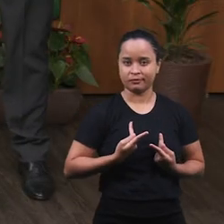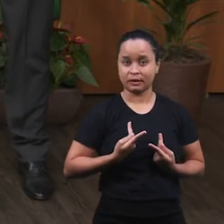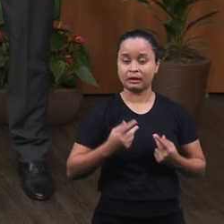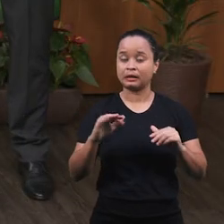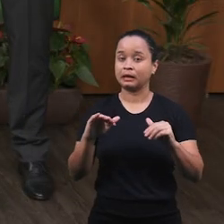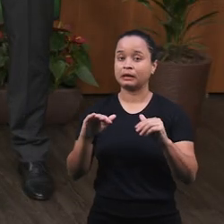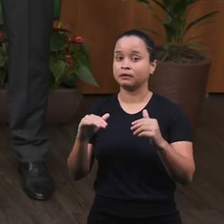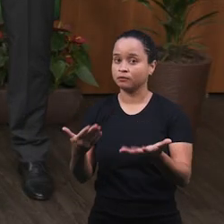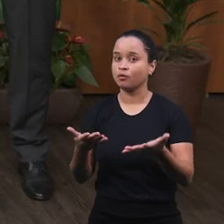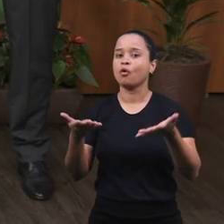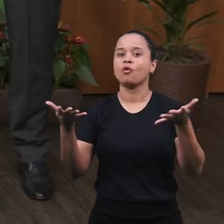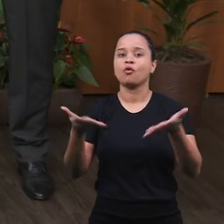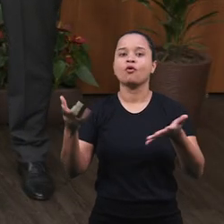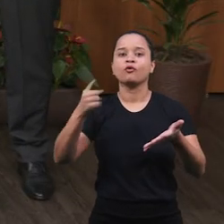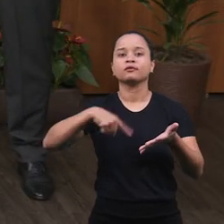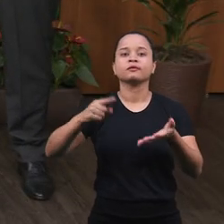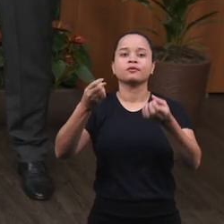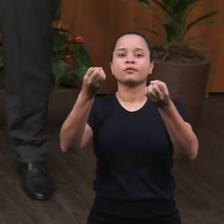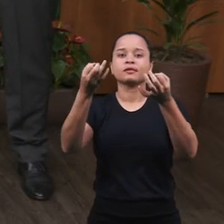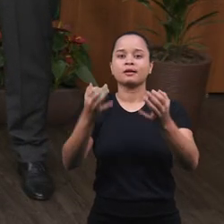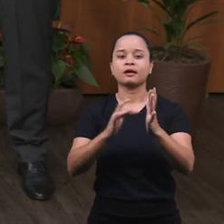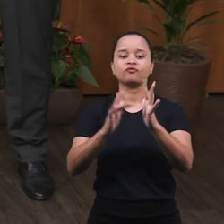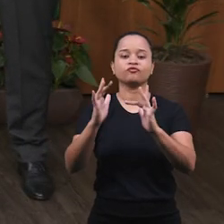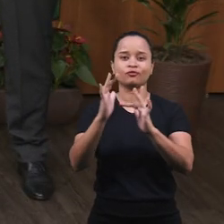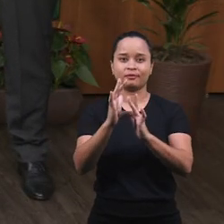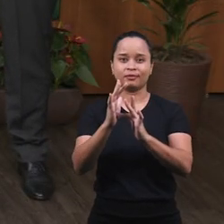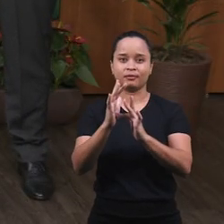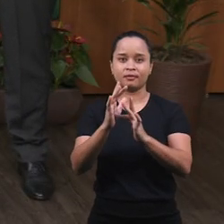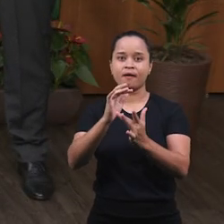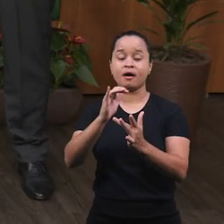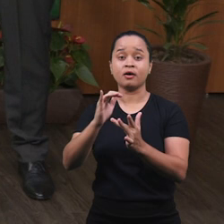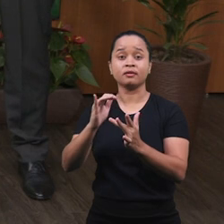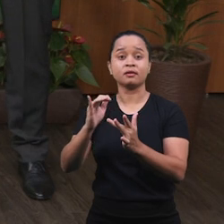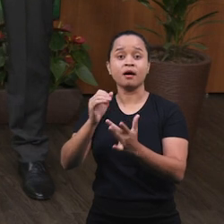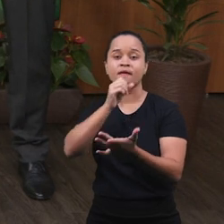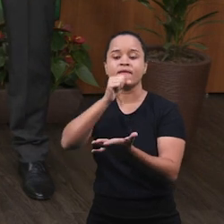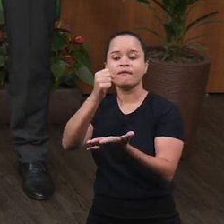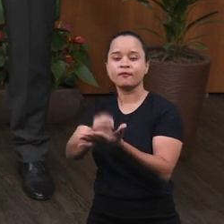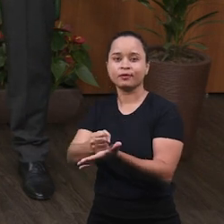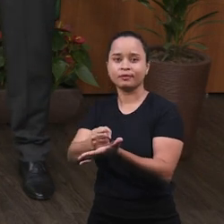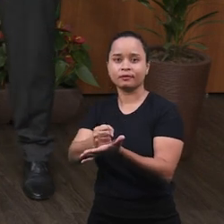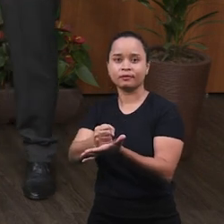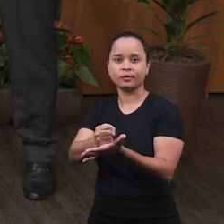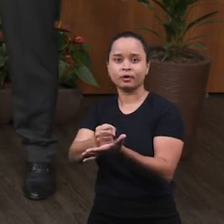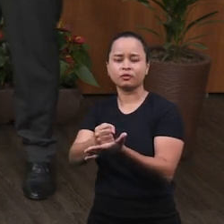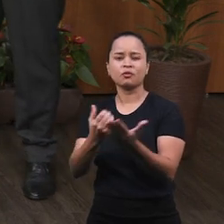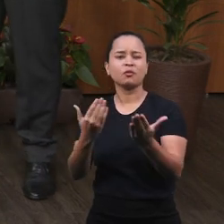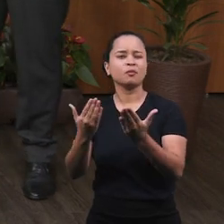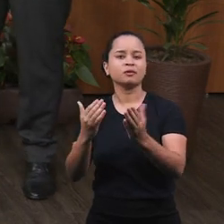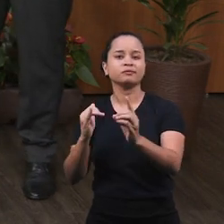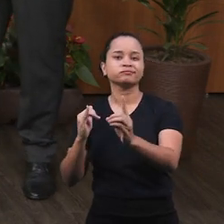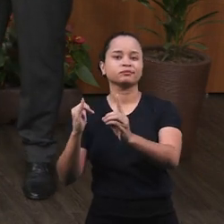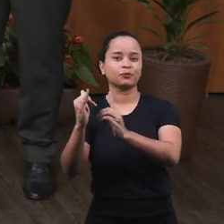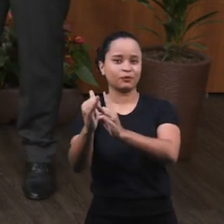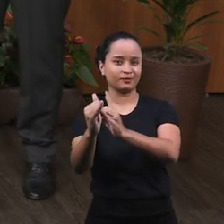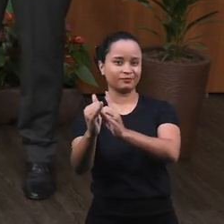Ainsi, aujourd'hui, nous allons parler de Jésus à l'Ancien Testament comme prophète.